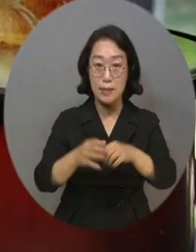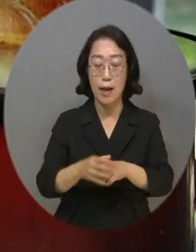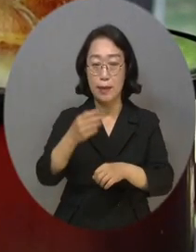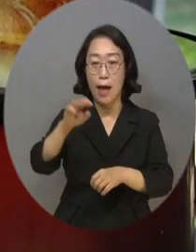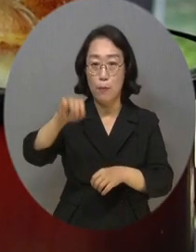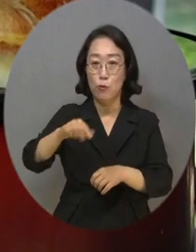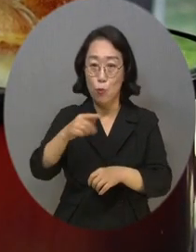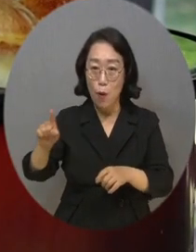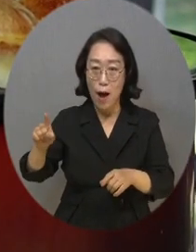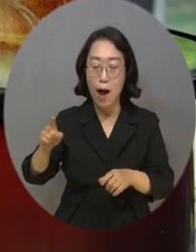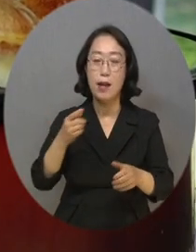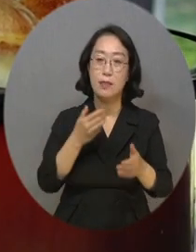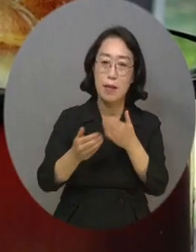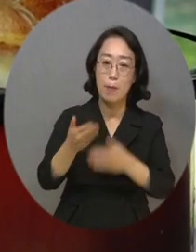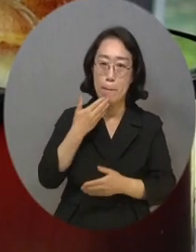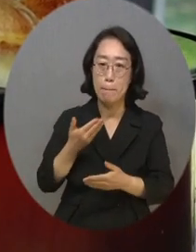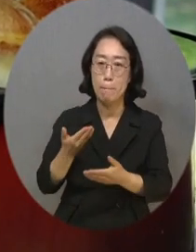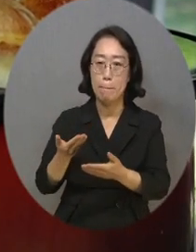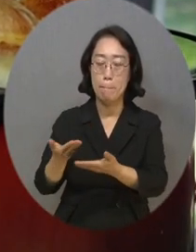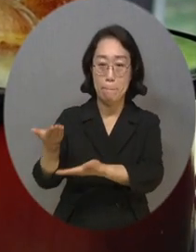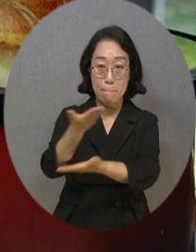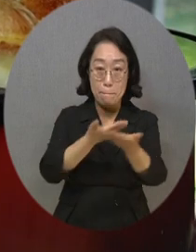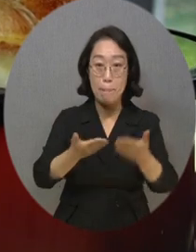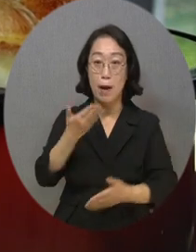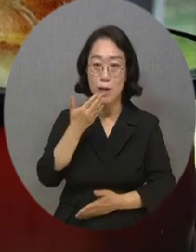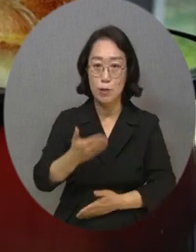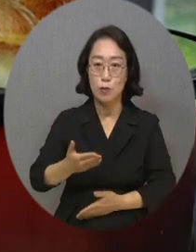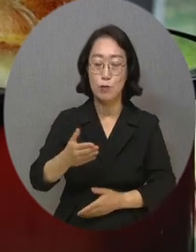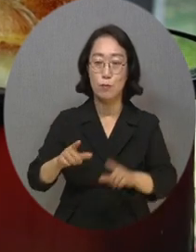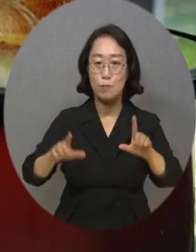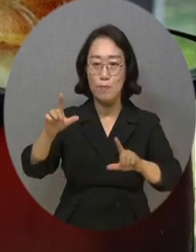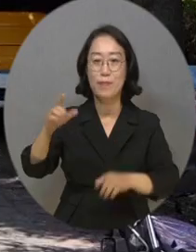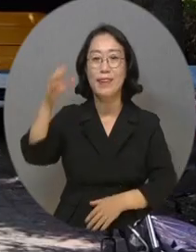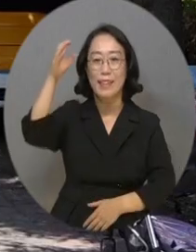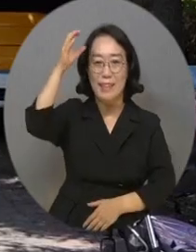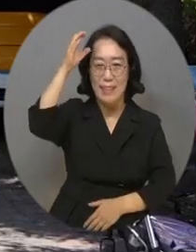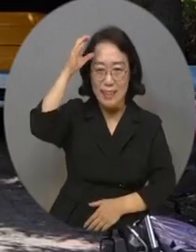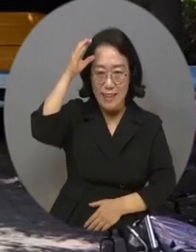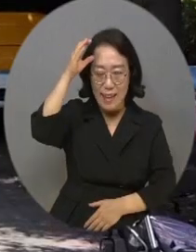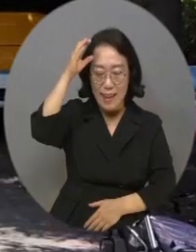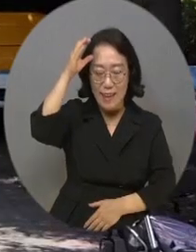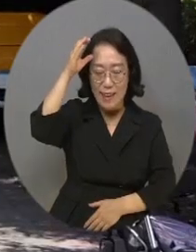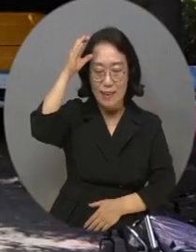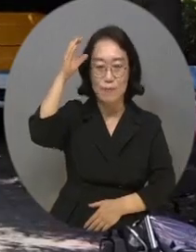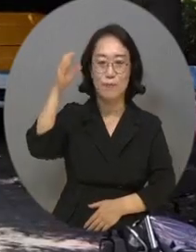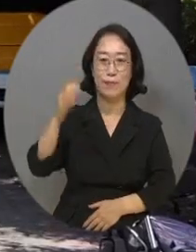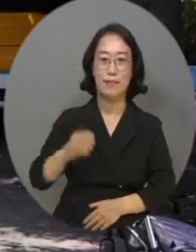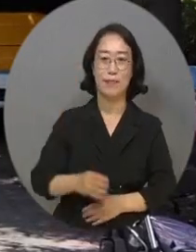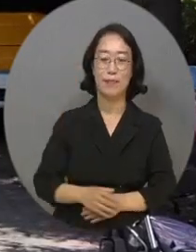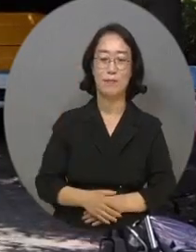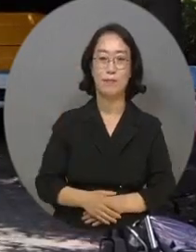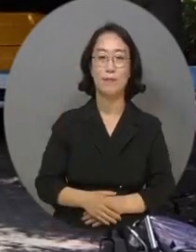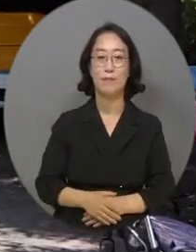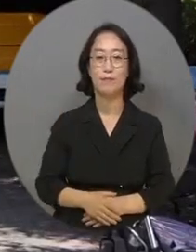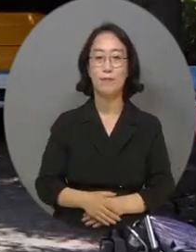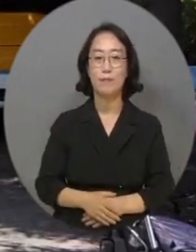어우러지는 지역 공동체 문화 확산이 기대됩니다. 복지TV 뉴스 김정현입니다.